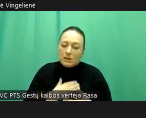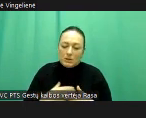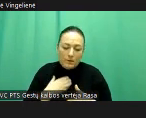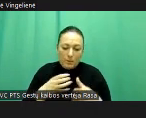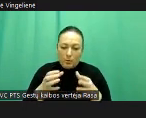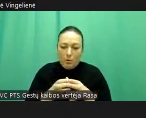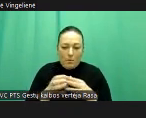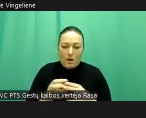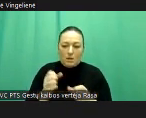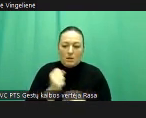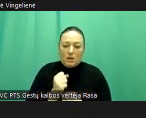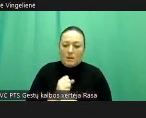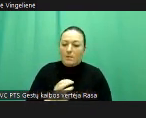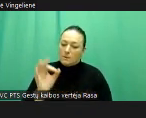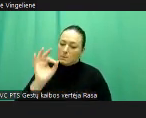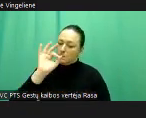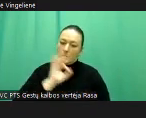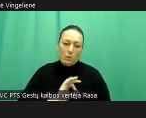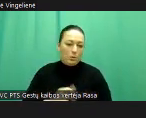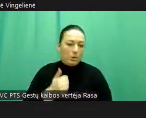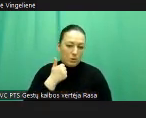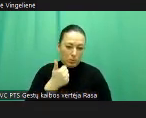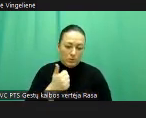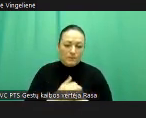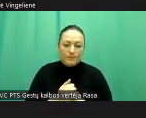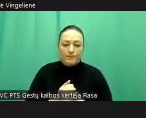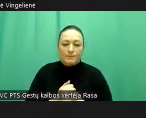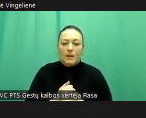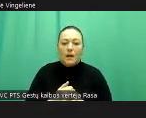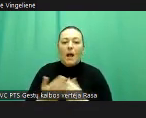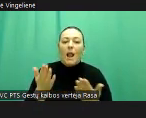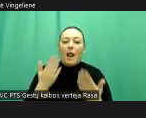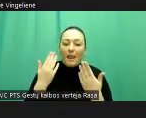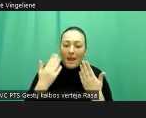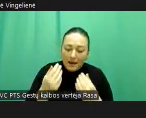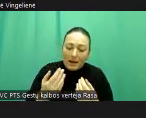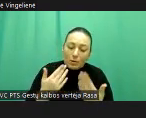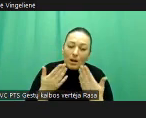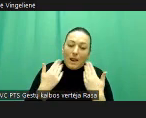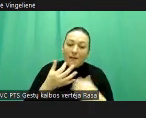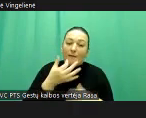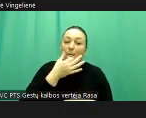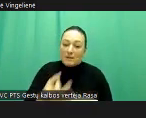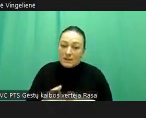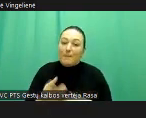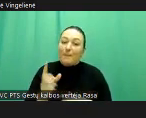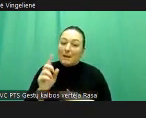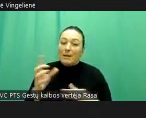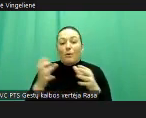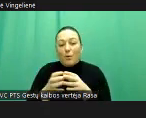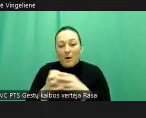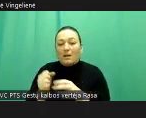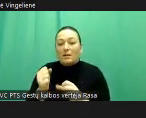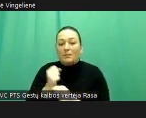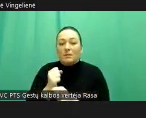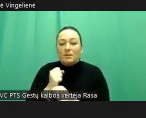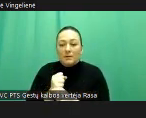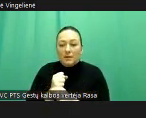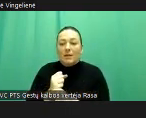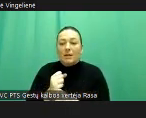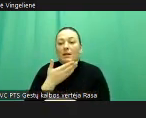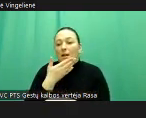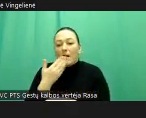reikšmės ir naudos. Ir nors lengva pasakyti, vis tik tai komandinis darbas nėra taip jau